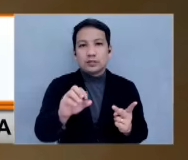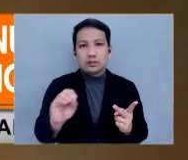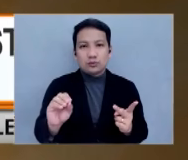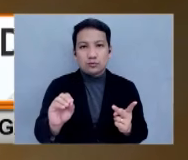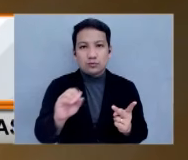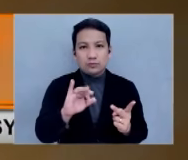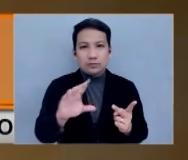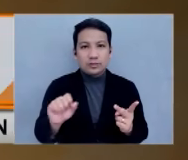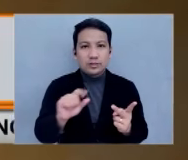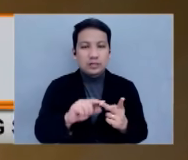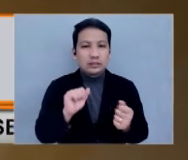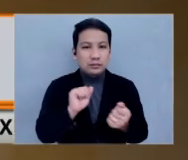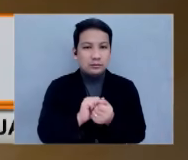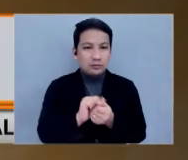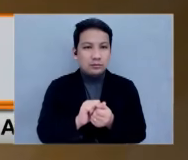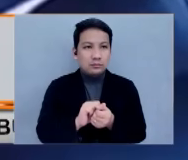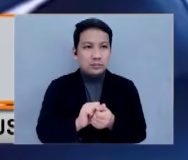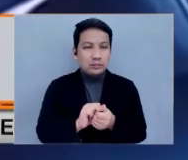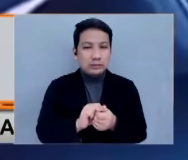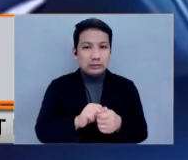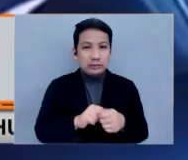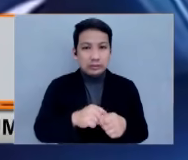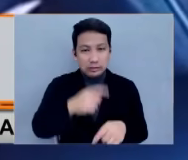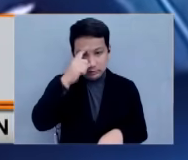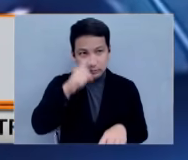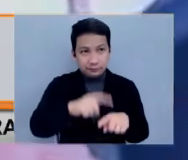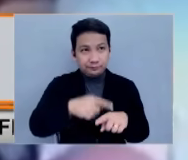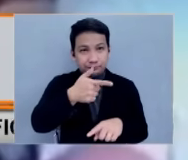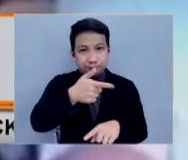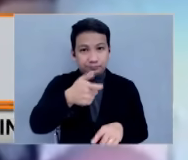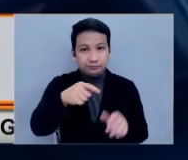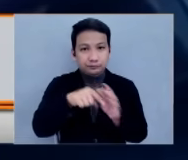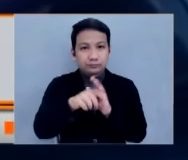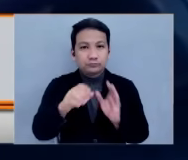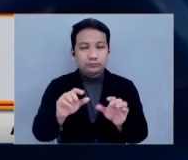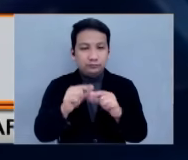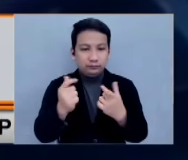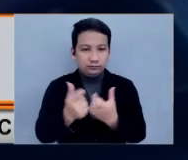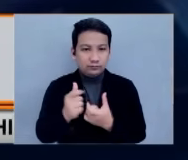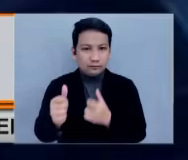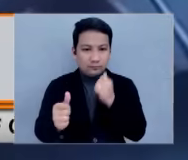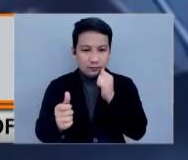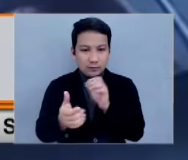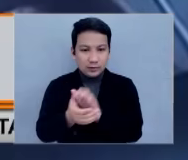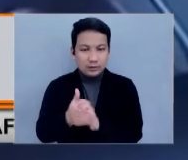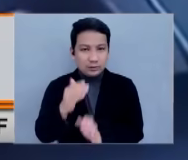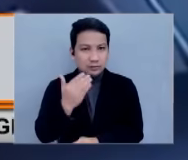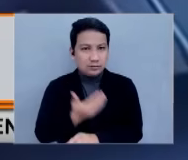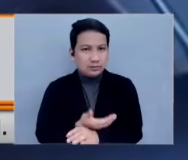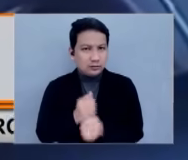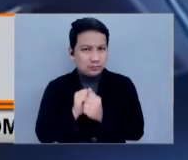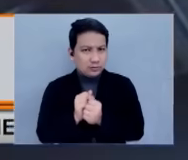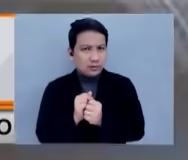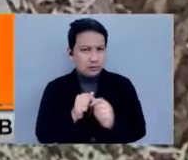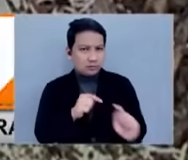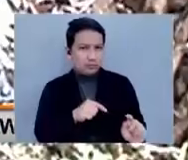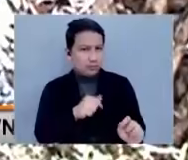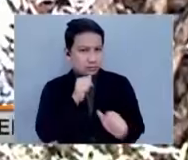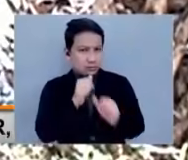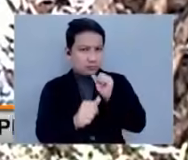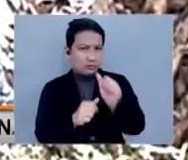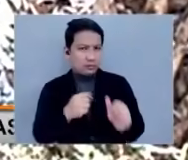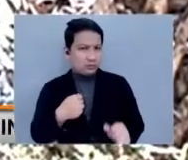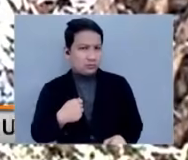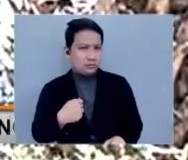din daw siya sa gun for hire activities. Itinanggi naman ng kampo ng anak ng babaeng biktima ang pagkakasangkot nito sa krimen. We